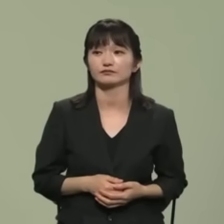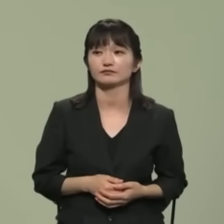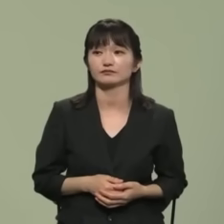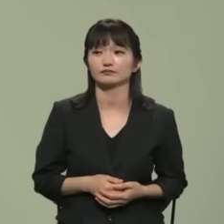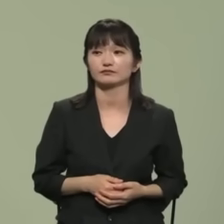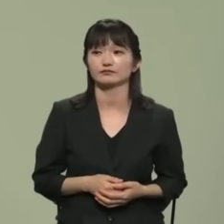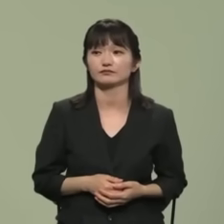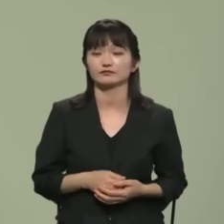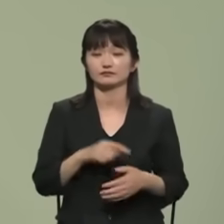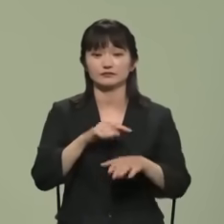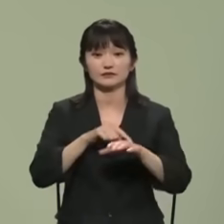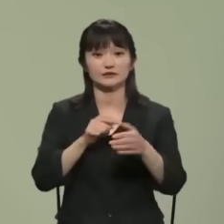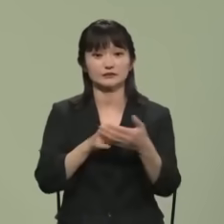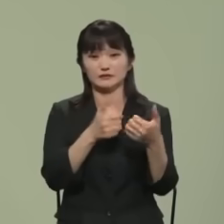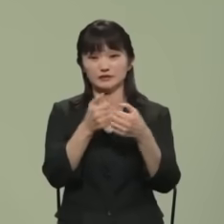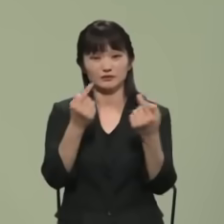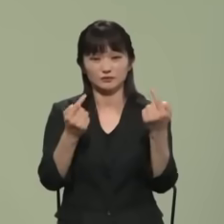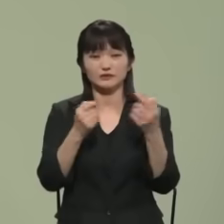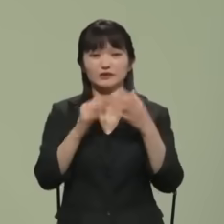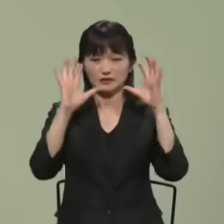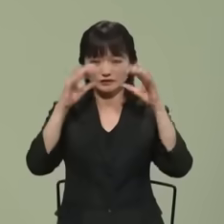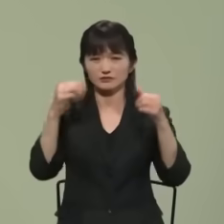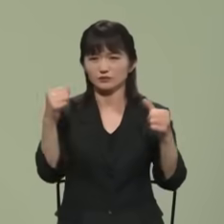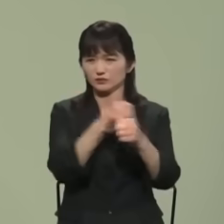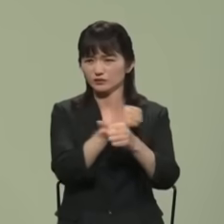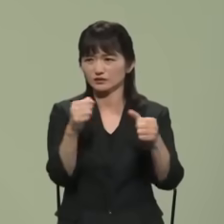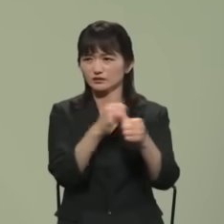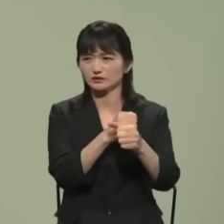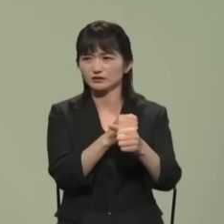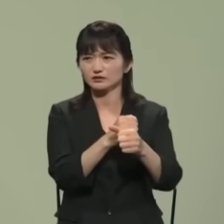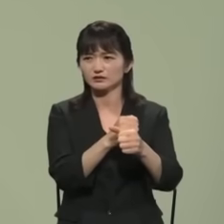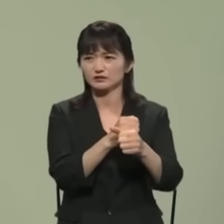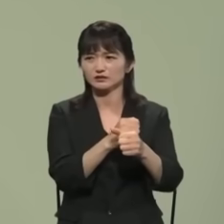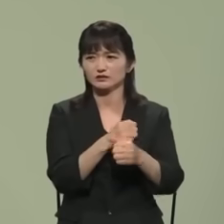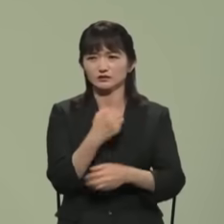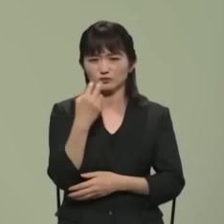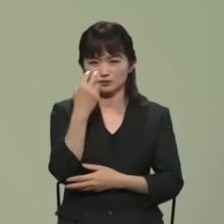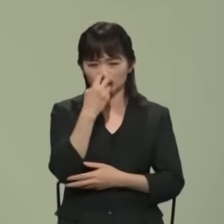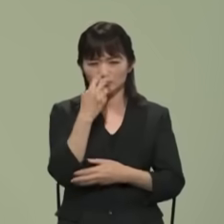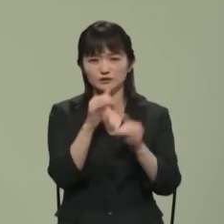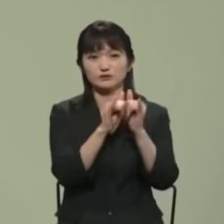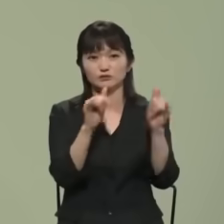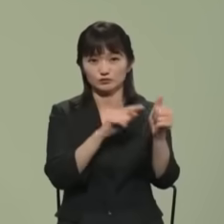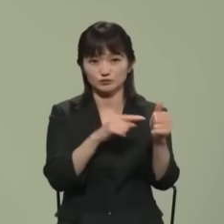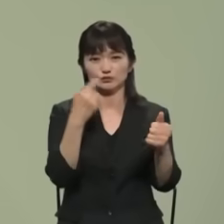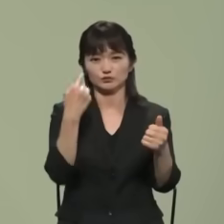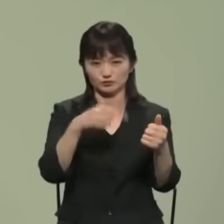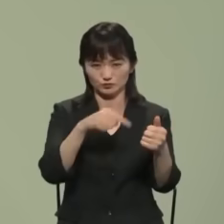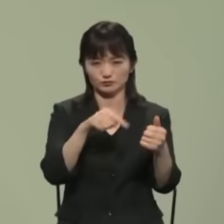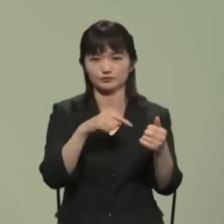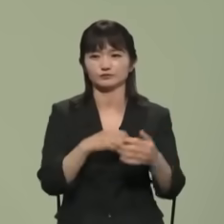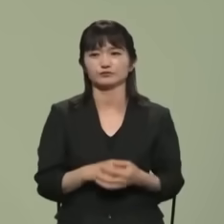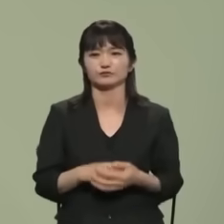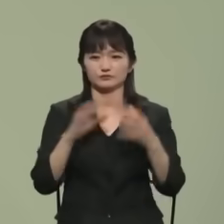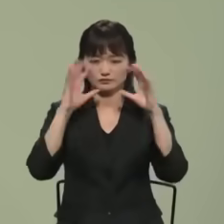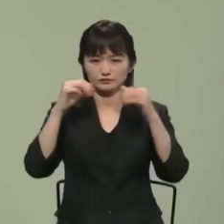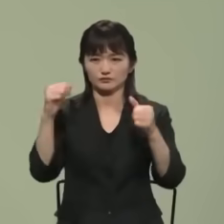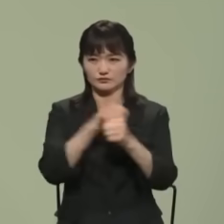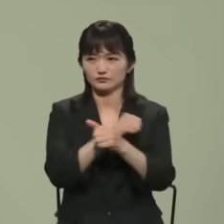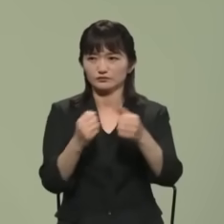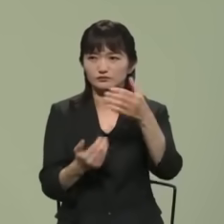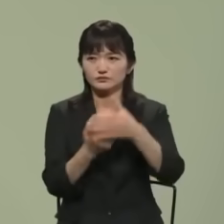저는 심리상담보다는 아동학대 사건의 경우에 조사하시는 분들은 이제 교육을 하거나 직접 아동학대